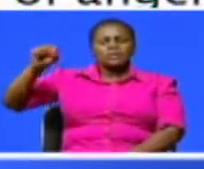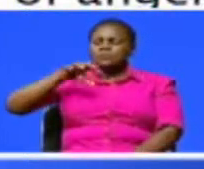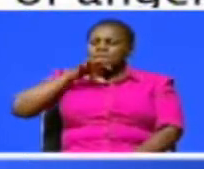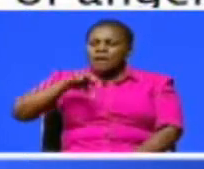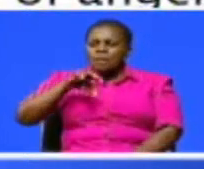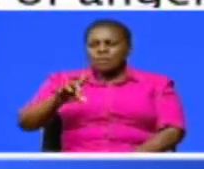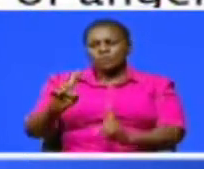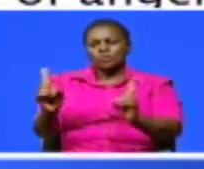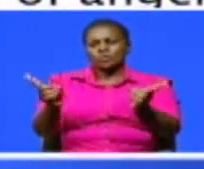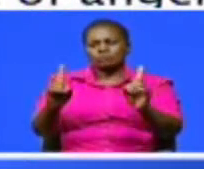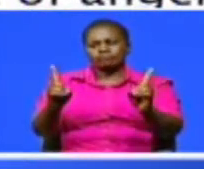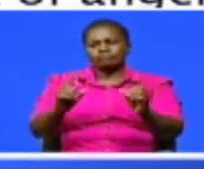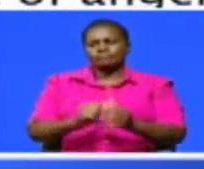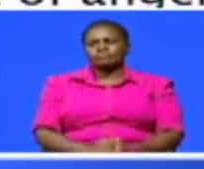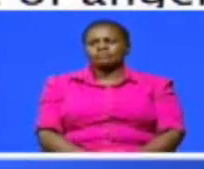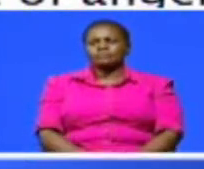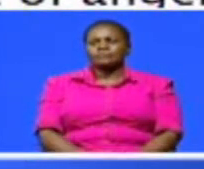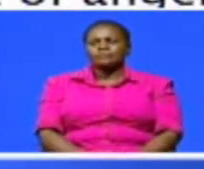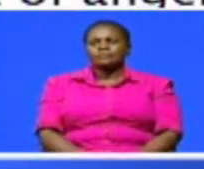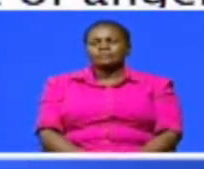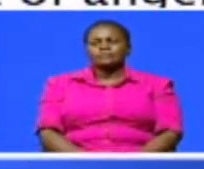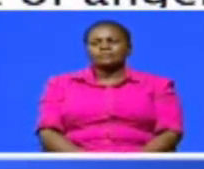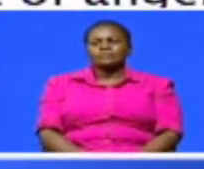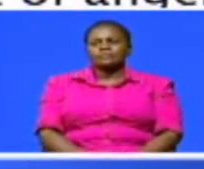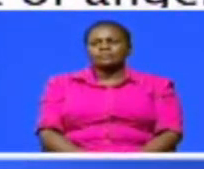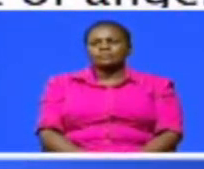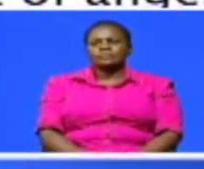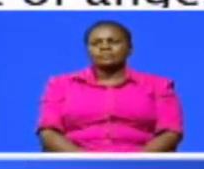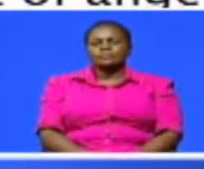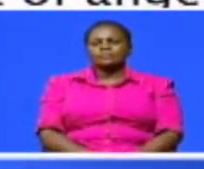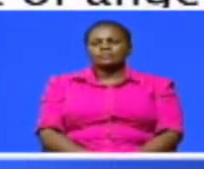matusi. Duncan Haimba, KTN News.